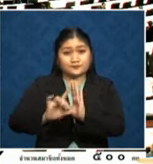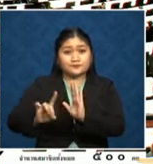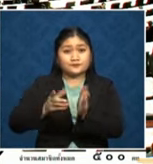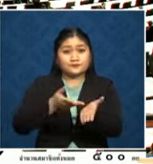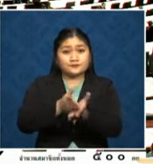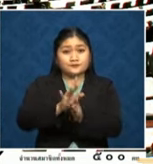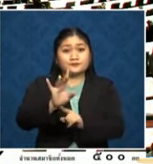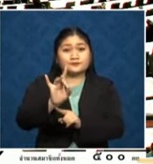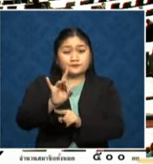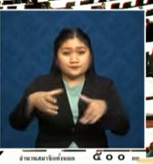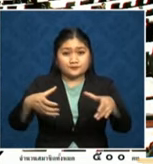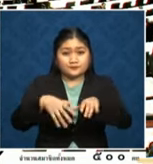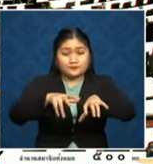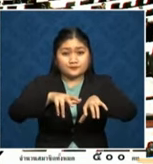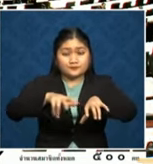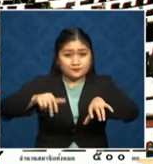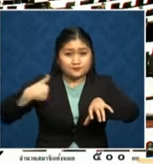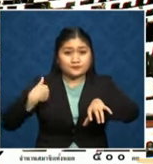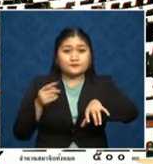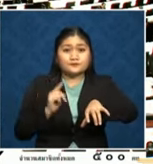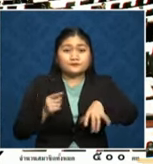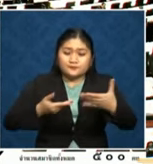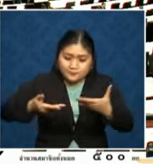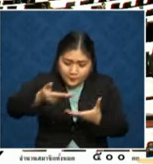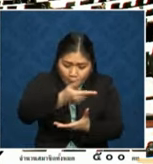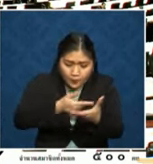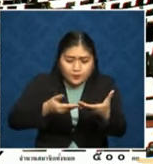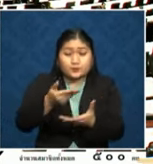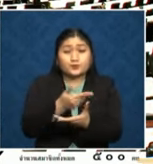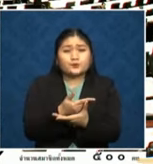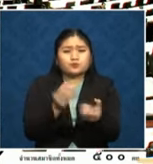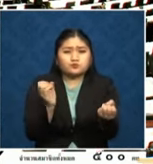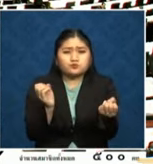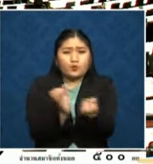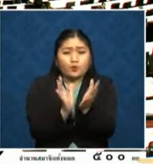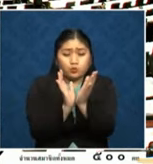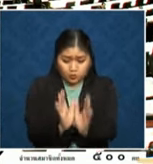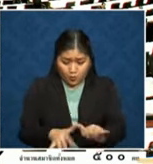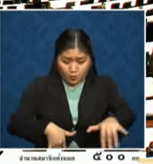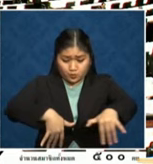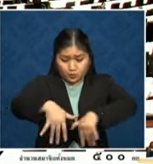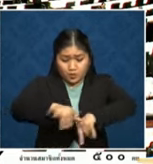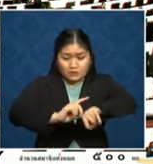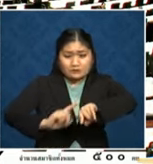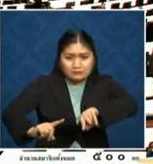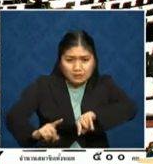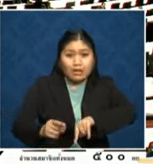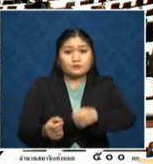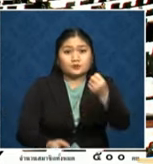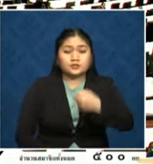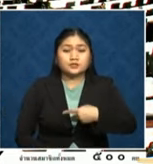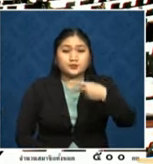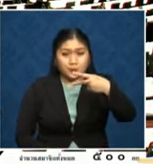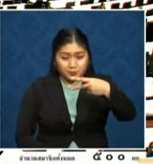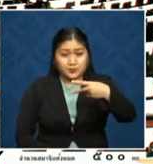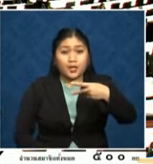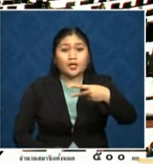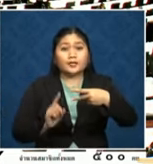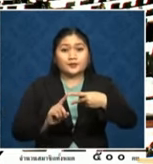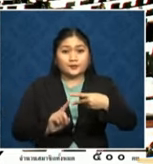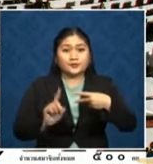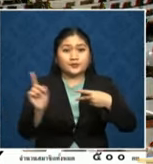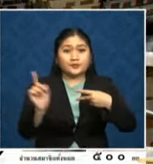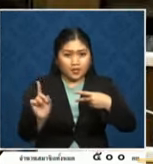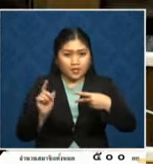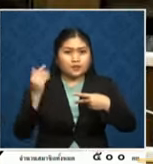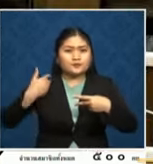ต8พรรคเพื่อไทยดิฉันมีเรื่องปรึกษาหารือความเดือดร้อนของพี่น้องประชาชนในพื้นที่2เรื่องดังนี้ค่ะเรื่องแร